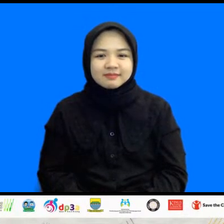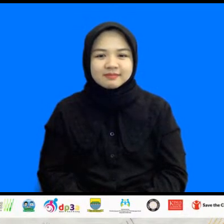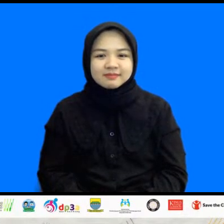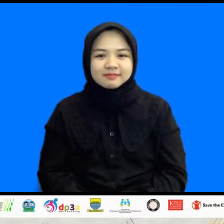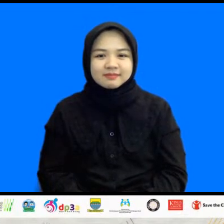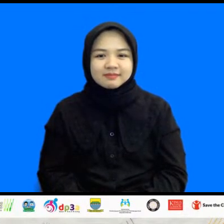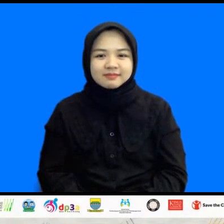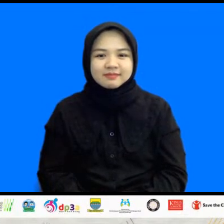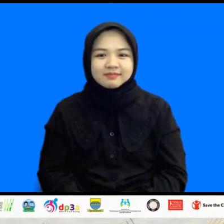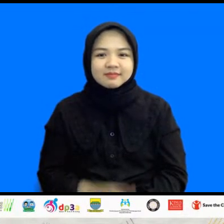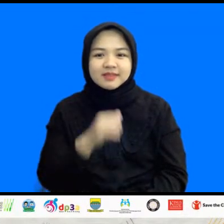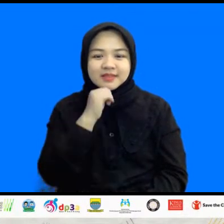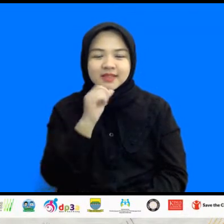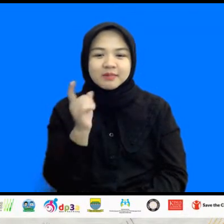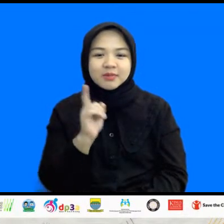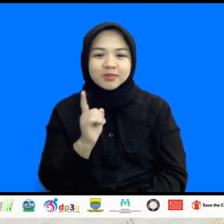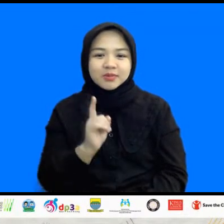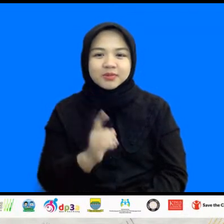Siapa dulu nih?